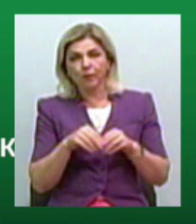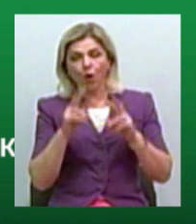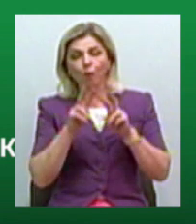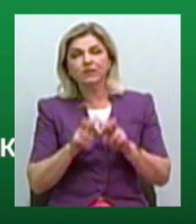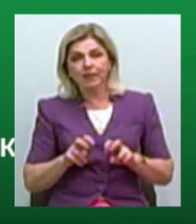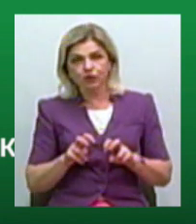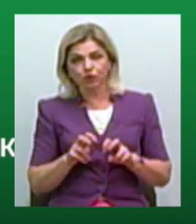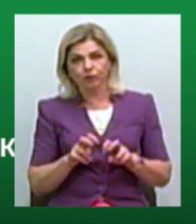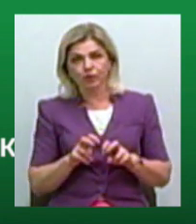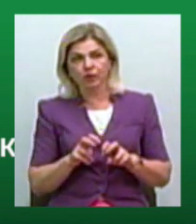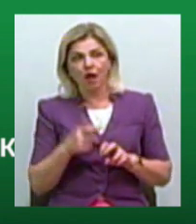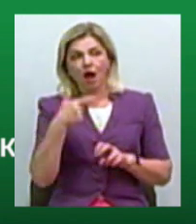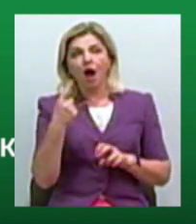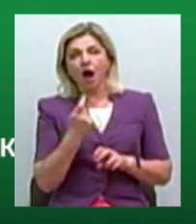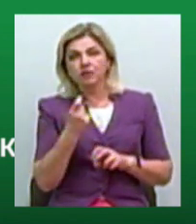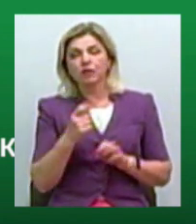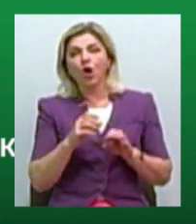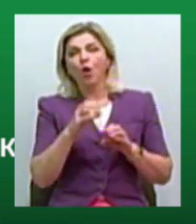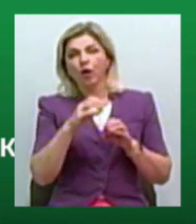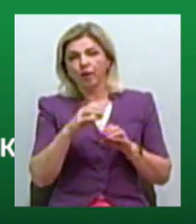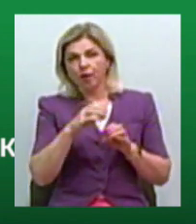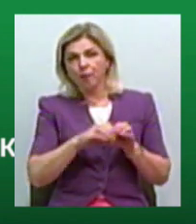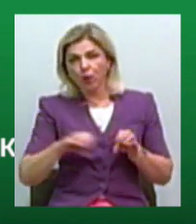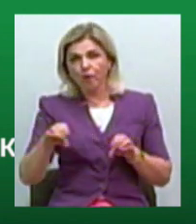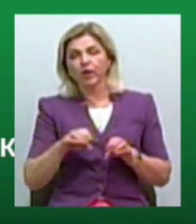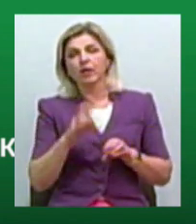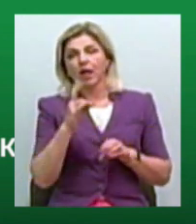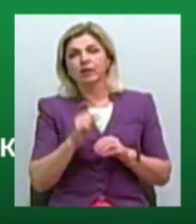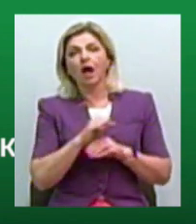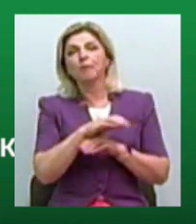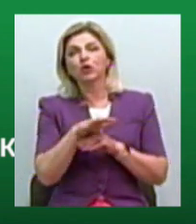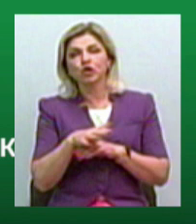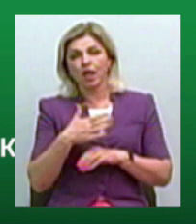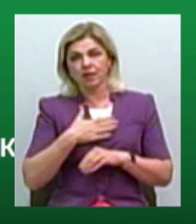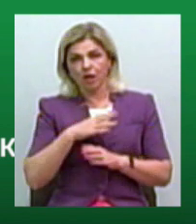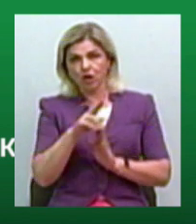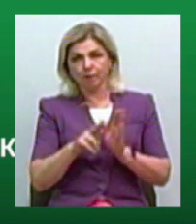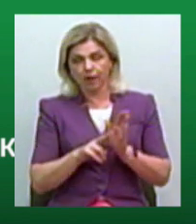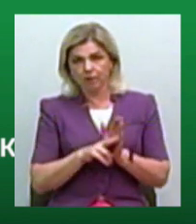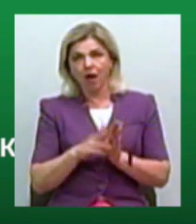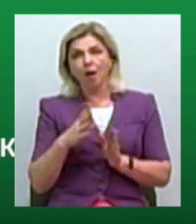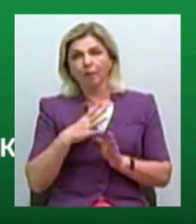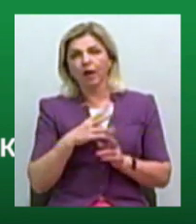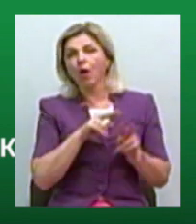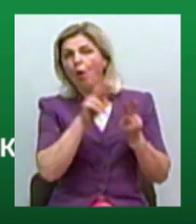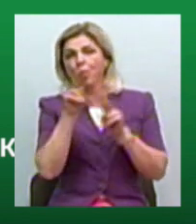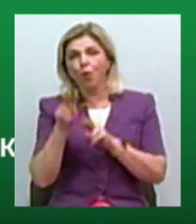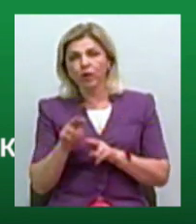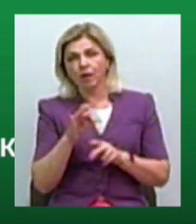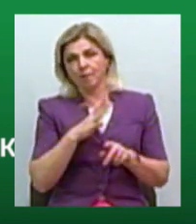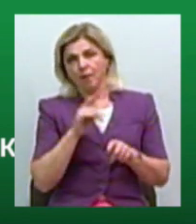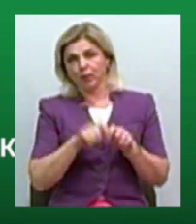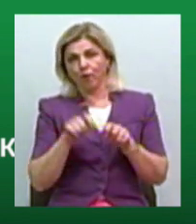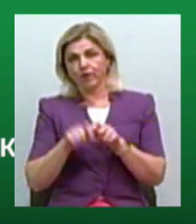В ході комплексного обстеження газопроводу від ізолюючих фактів на межі нашої приналежності балансової був обхід і була перевірка